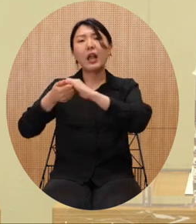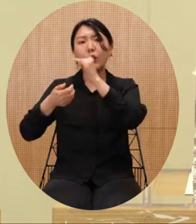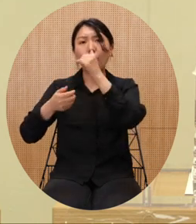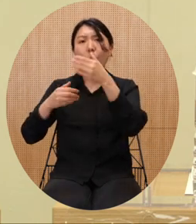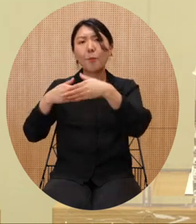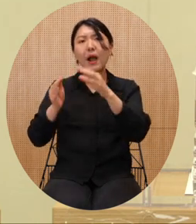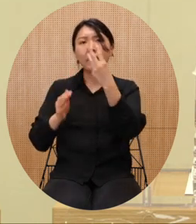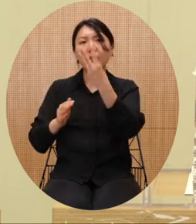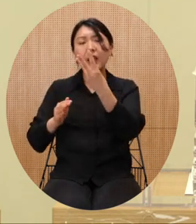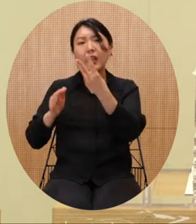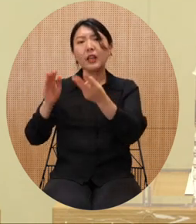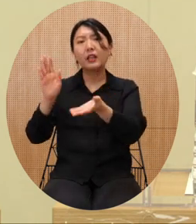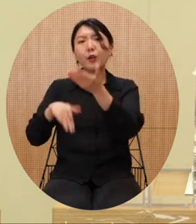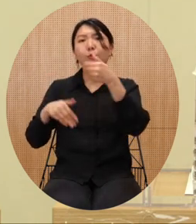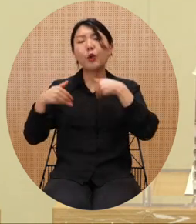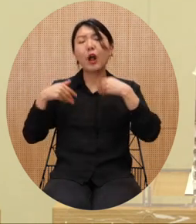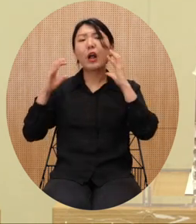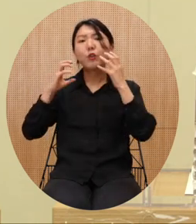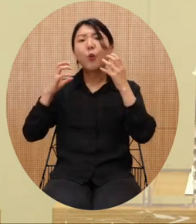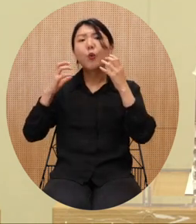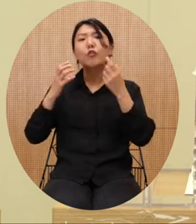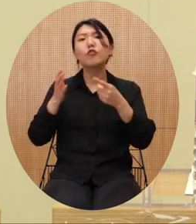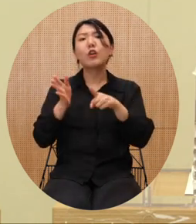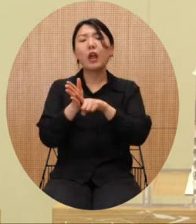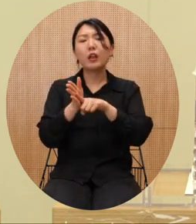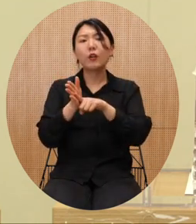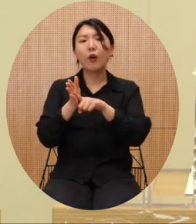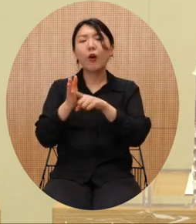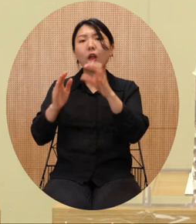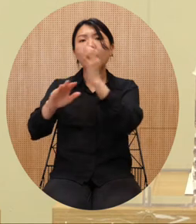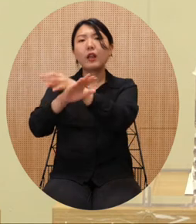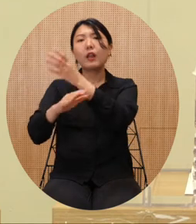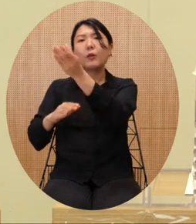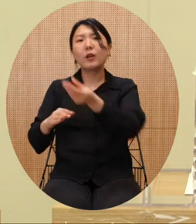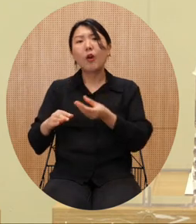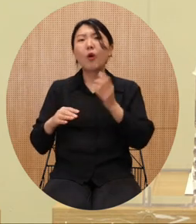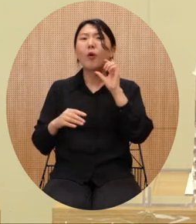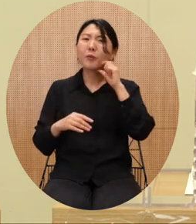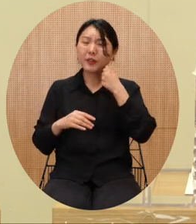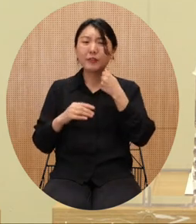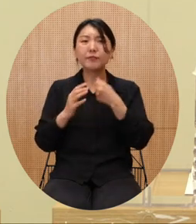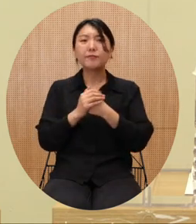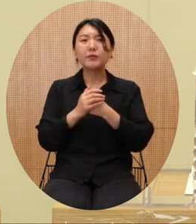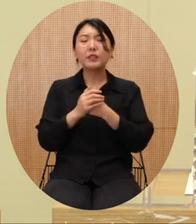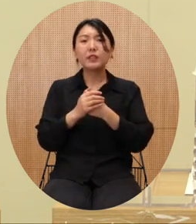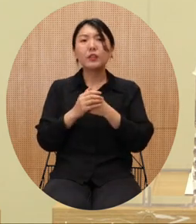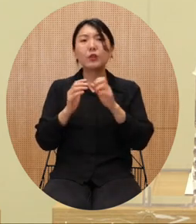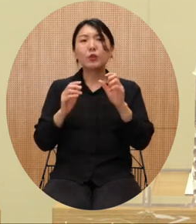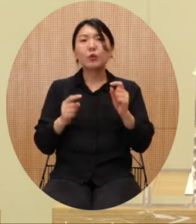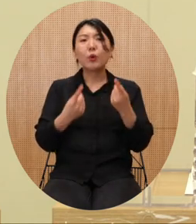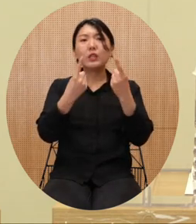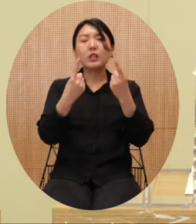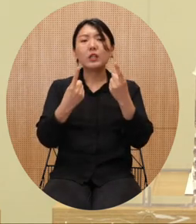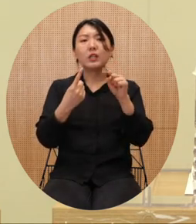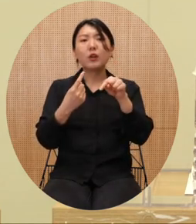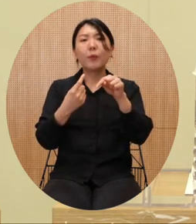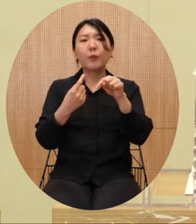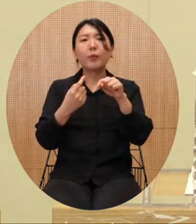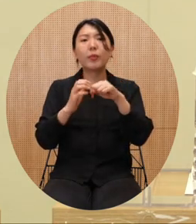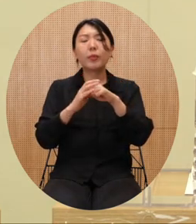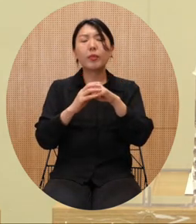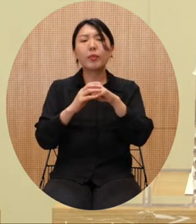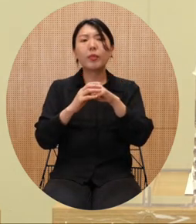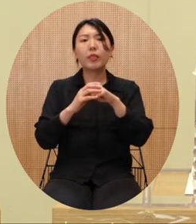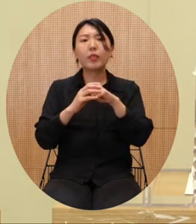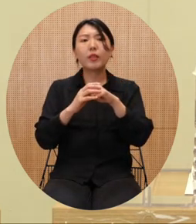있어서 방 3개 이상이 필요한 아동 가구를 위한 매입임대주택 공급은 더더욱 쉽지가 않기 때문에 도심 외곽에